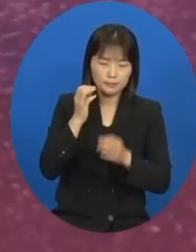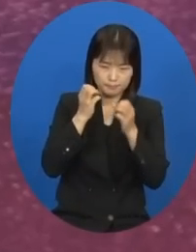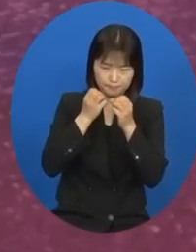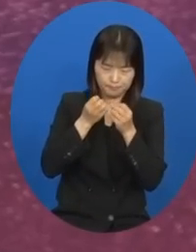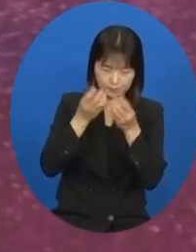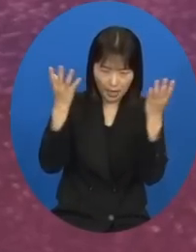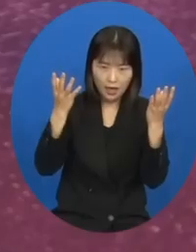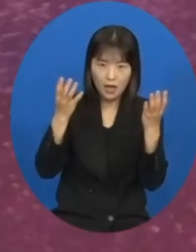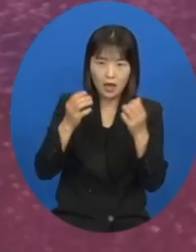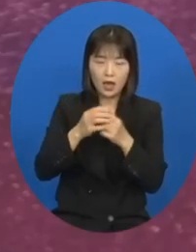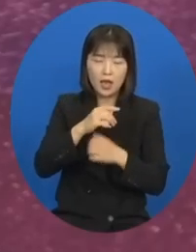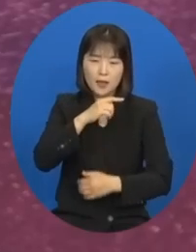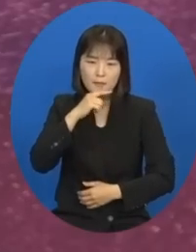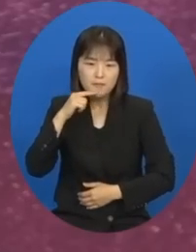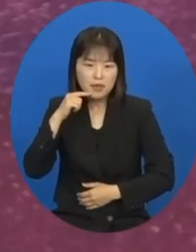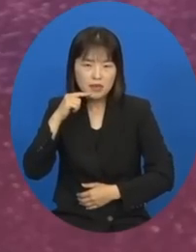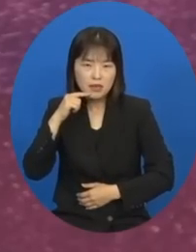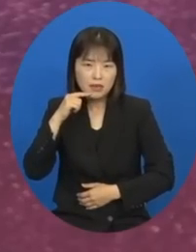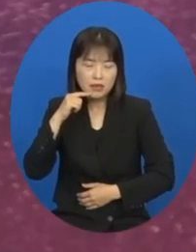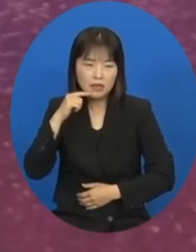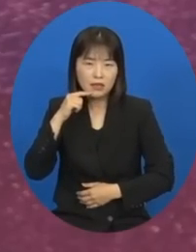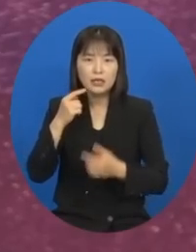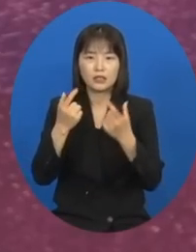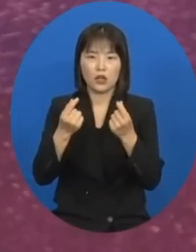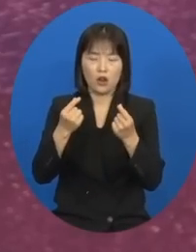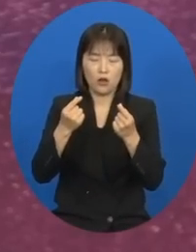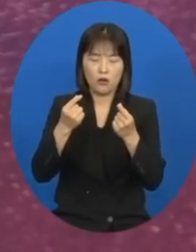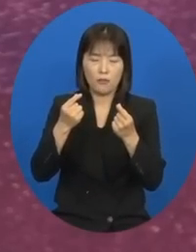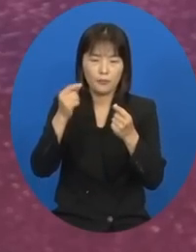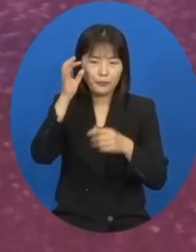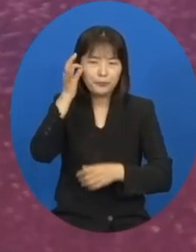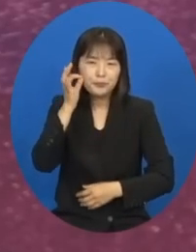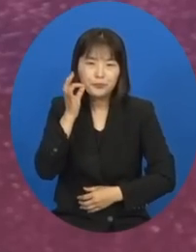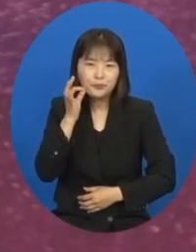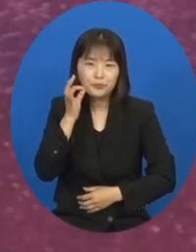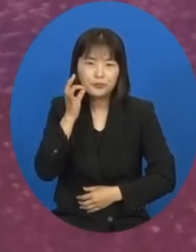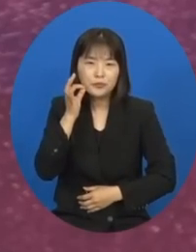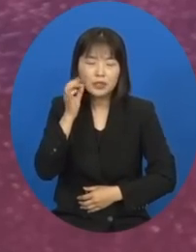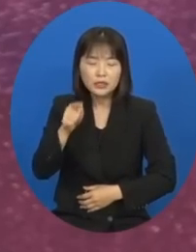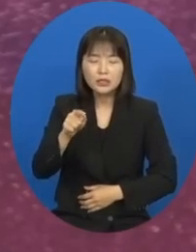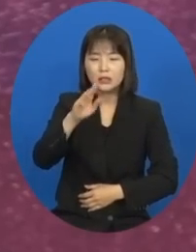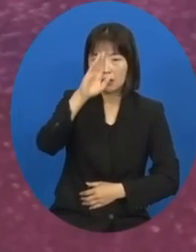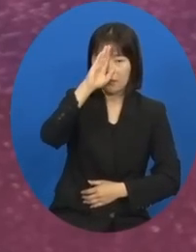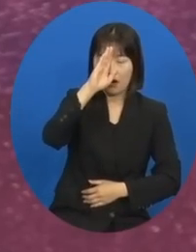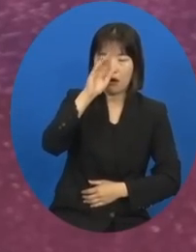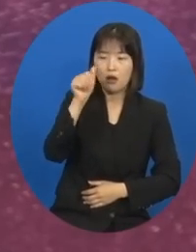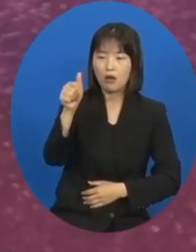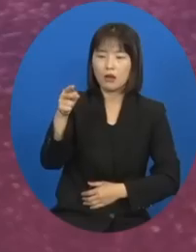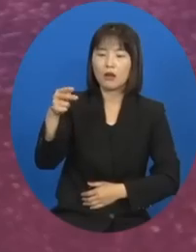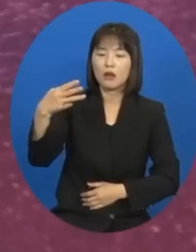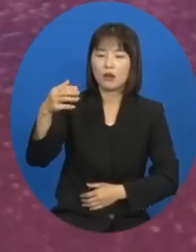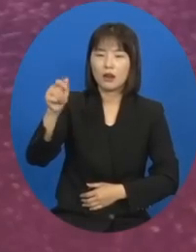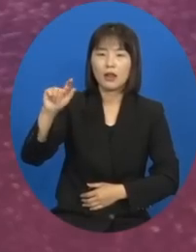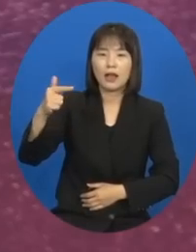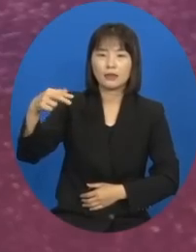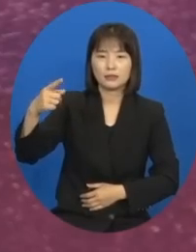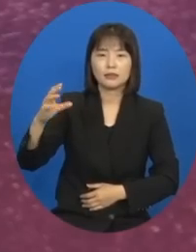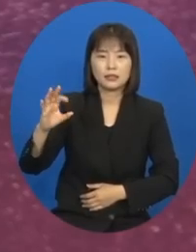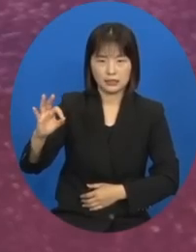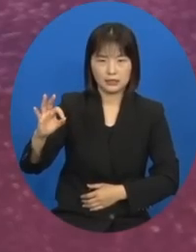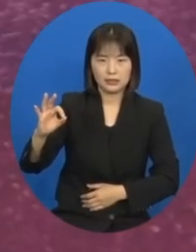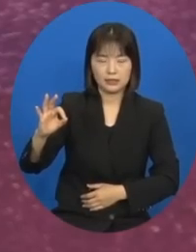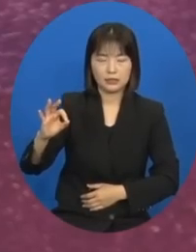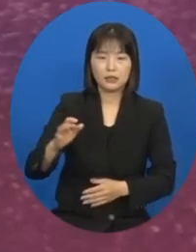이렇게 피가 땀처럼 흐르는데 땀이 피처럼 흐르는 그 증세를 혈한증이라고 합니다 예수님이